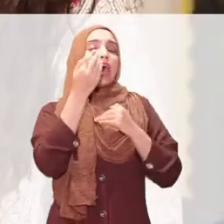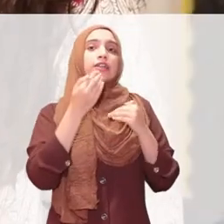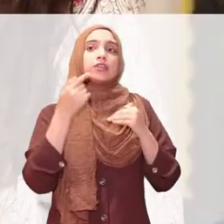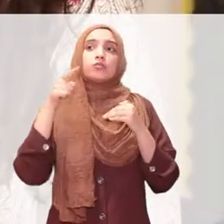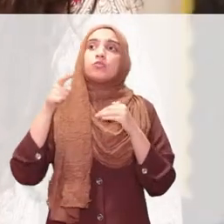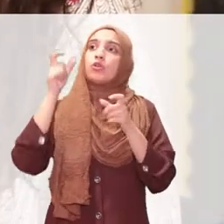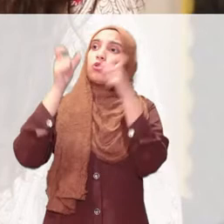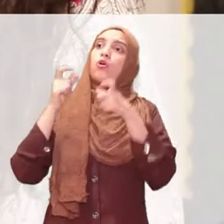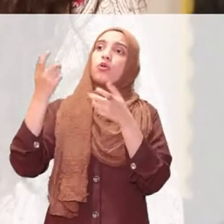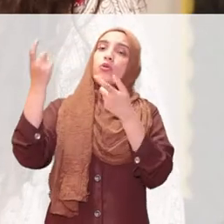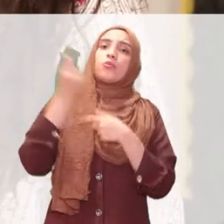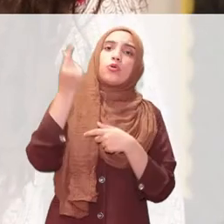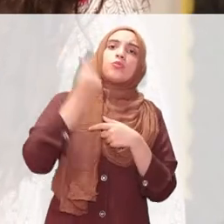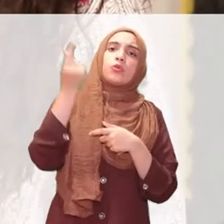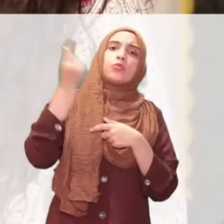फेज़